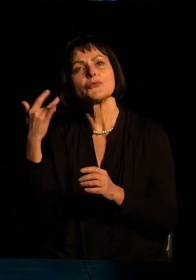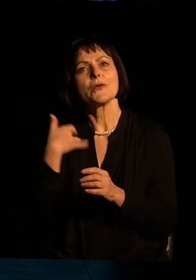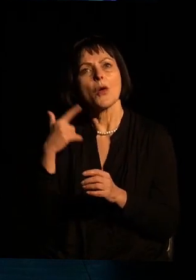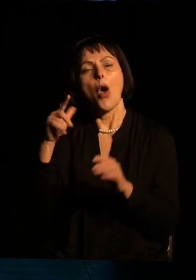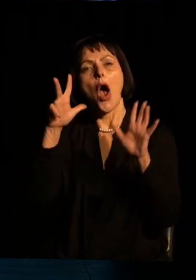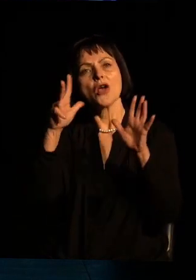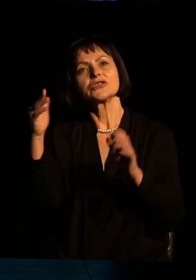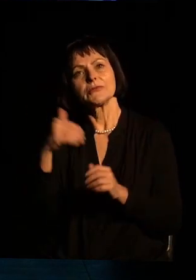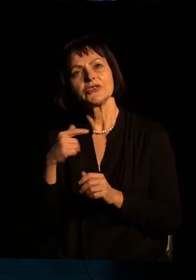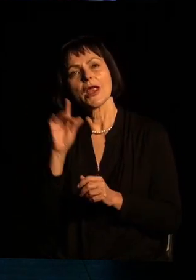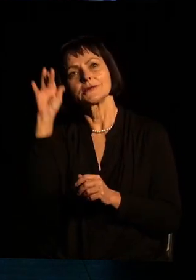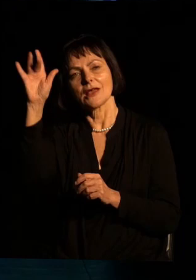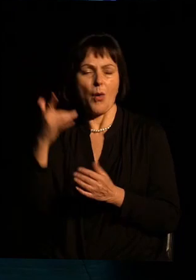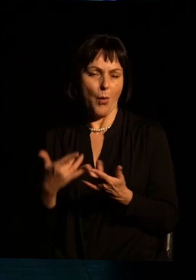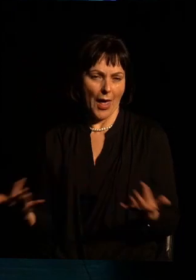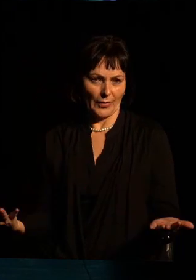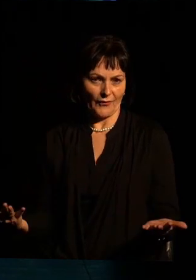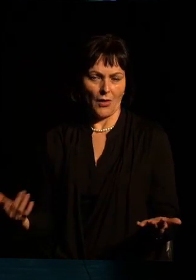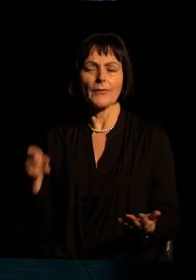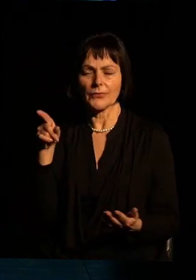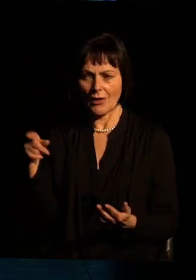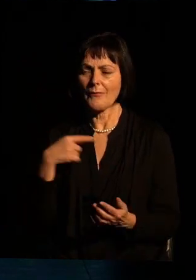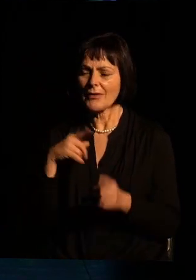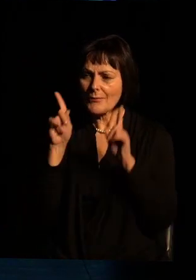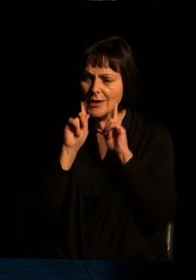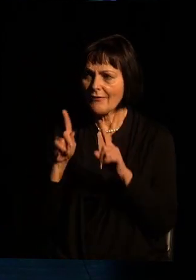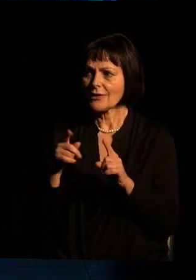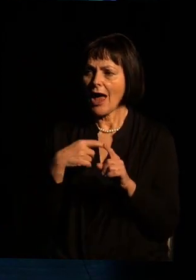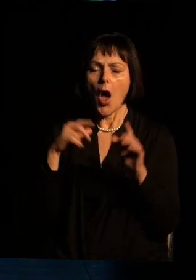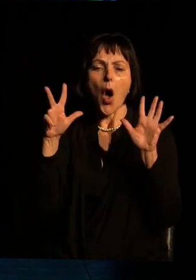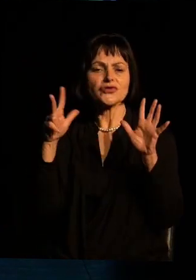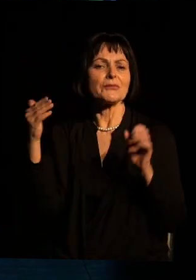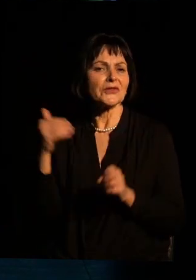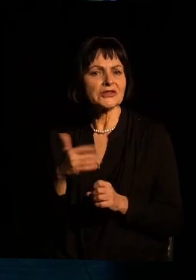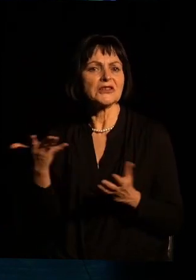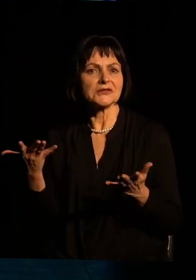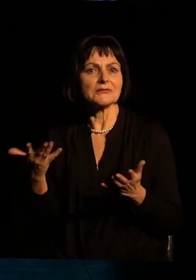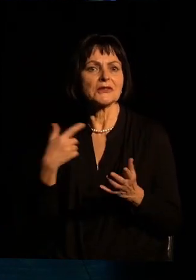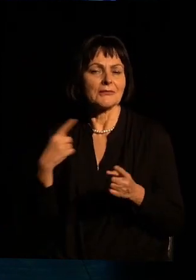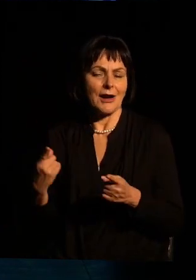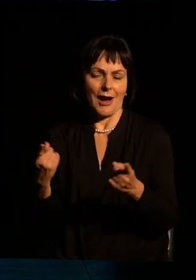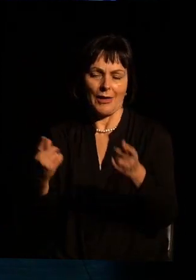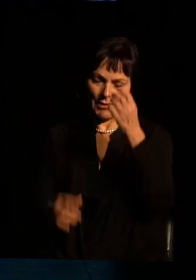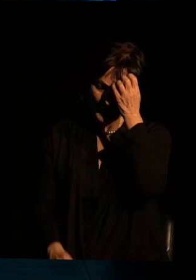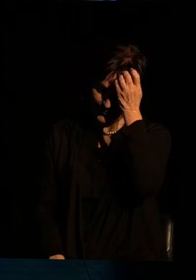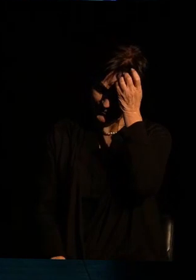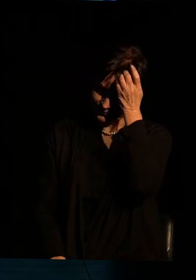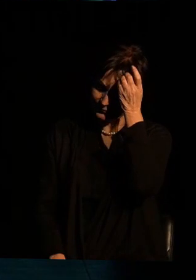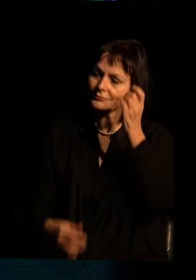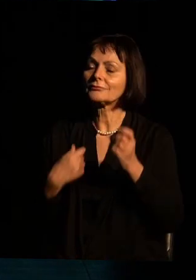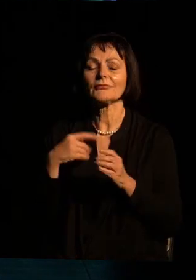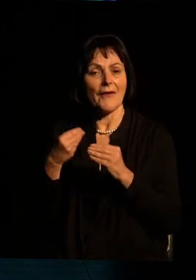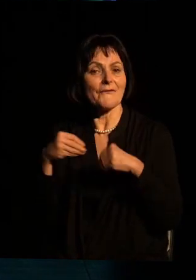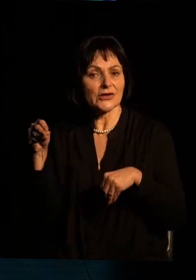szczycie 8-tysięcznym i to faktycznie ta cyfra tych 8 tysięcy jest taka rzeczywiście przemawiająca